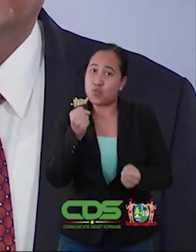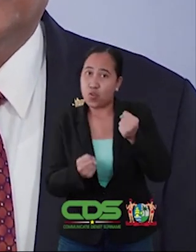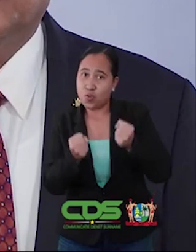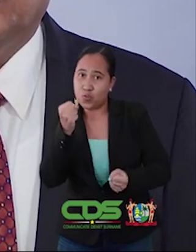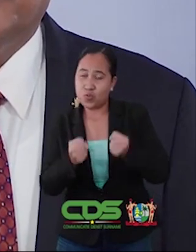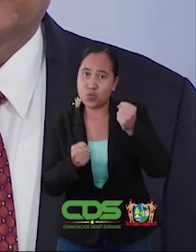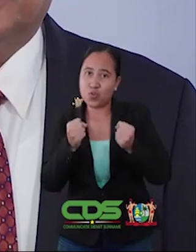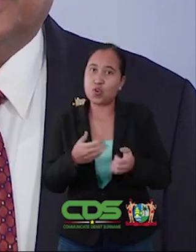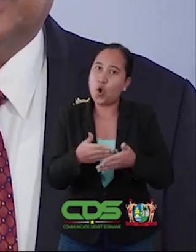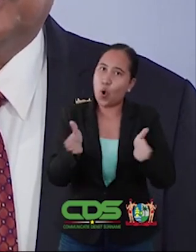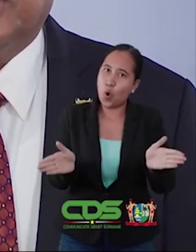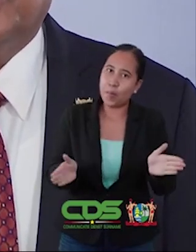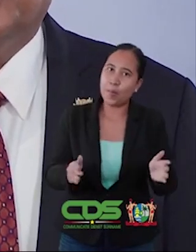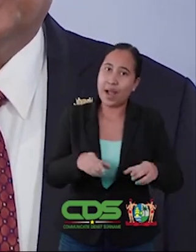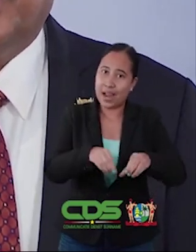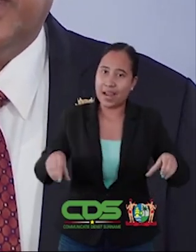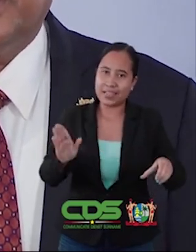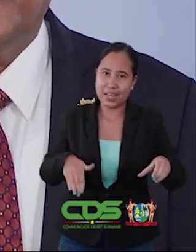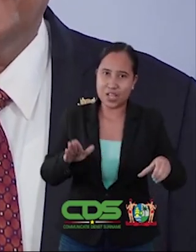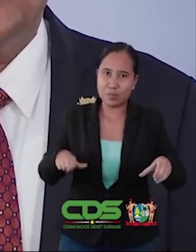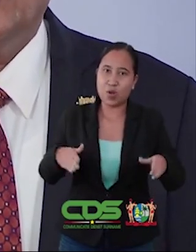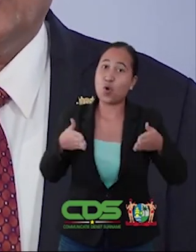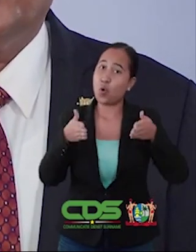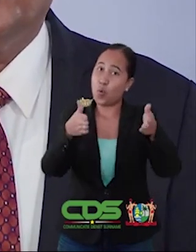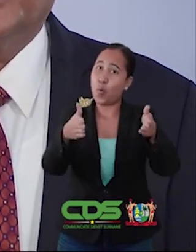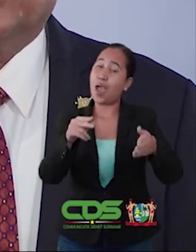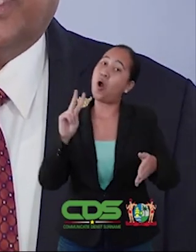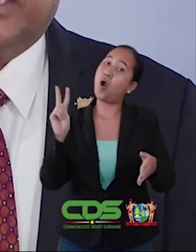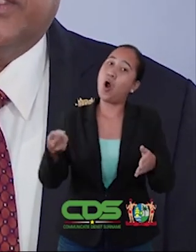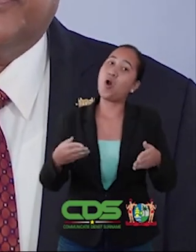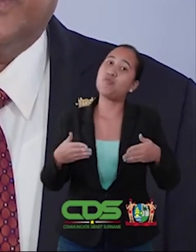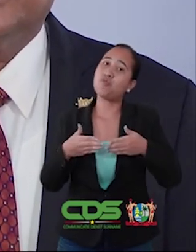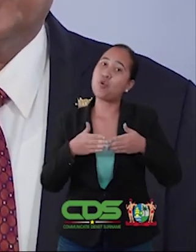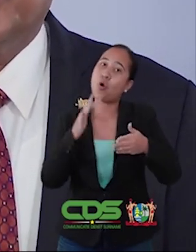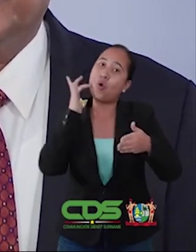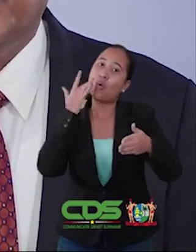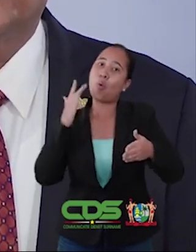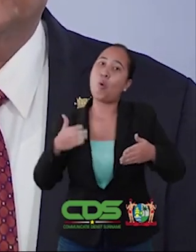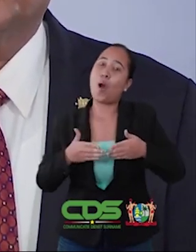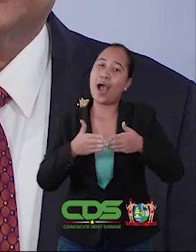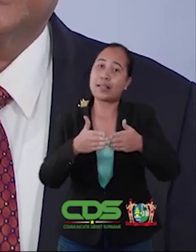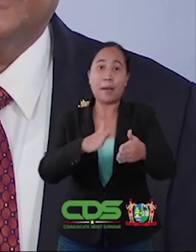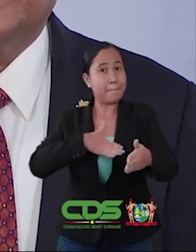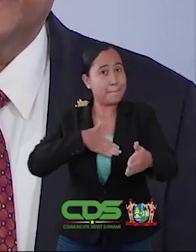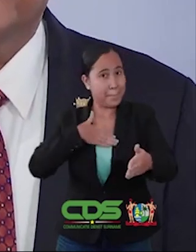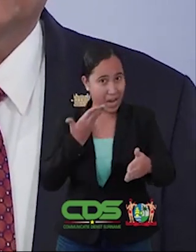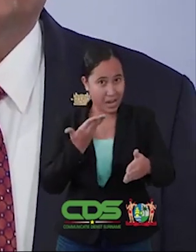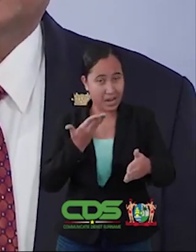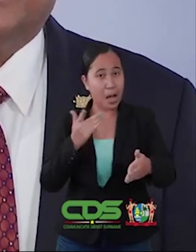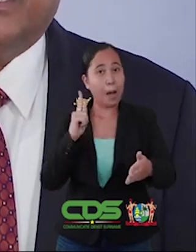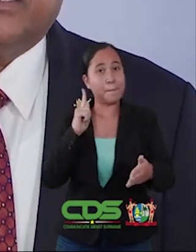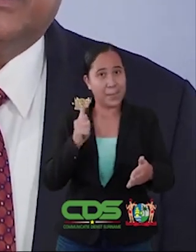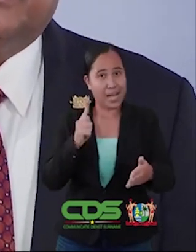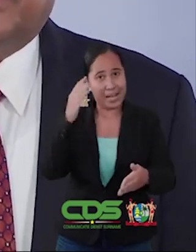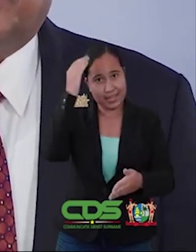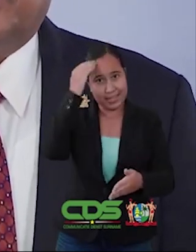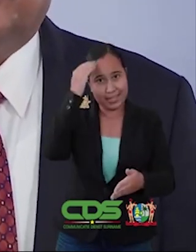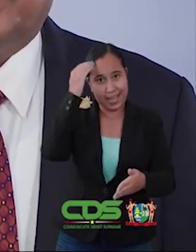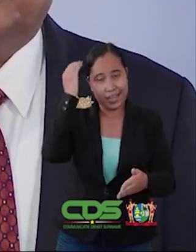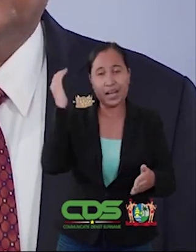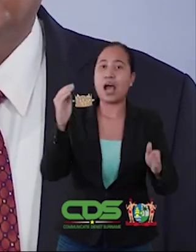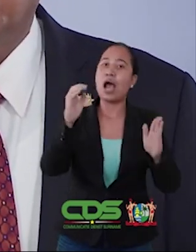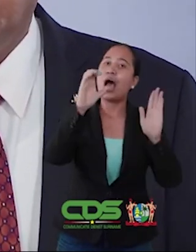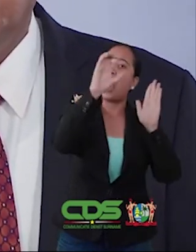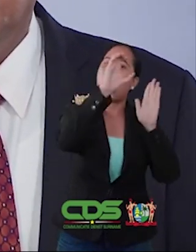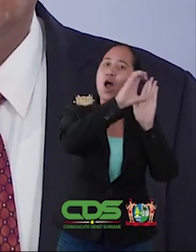door middel van het openbaar transport over de weg of over het water is uitsluitend toegestaan met inachtneming